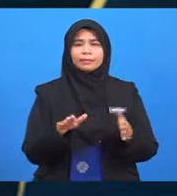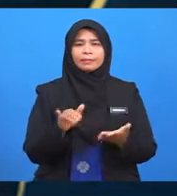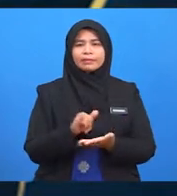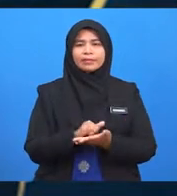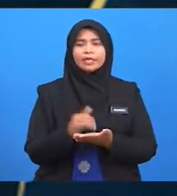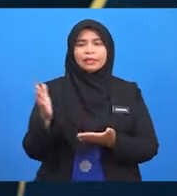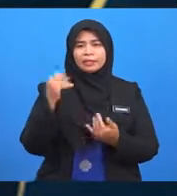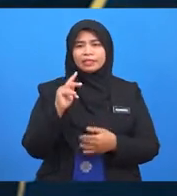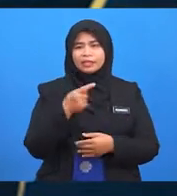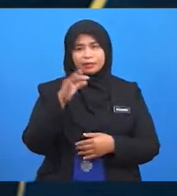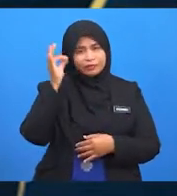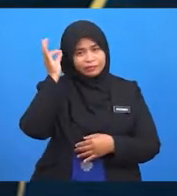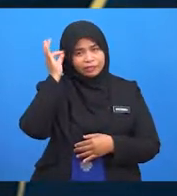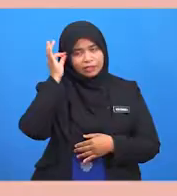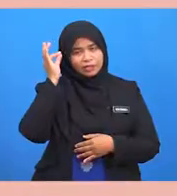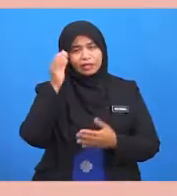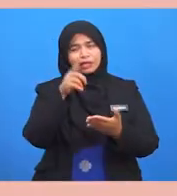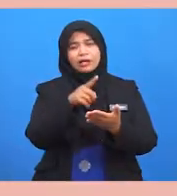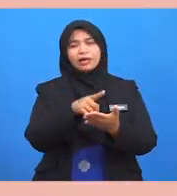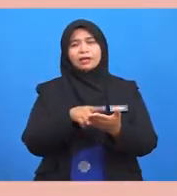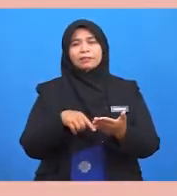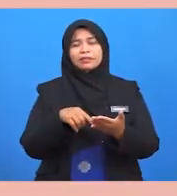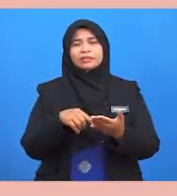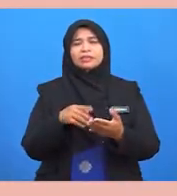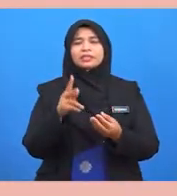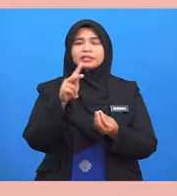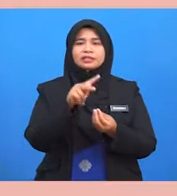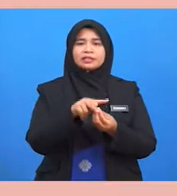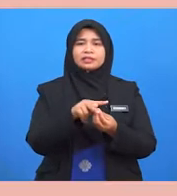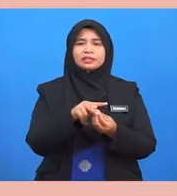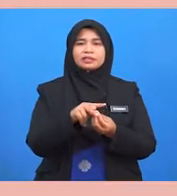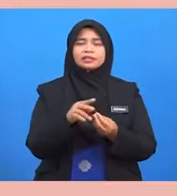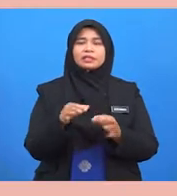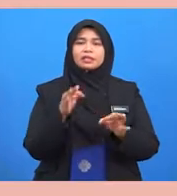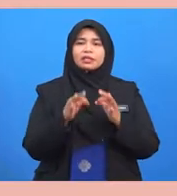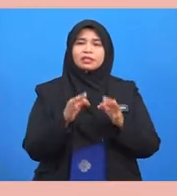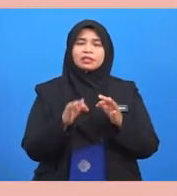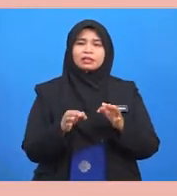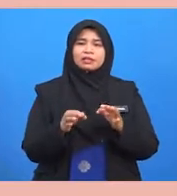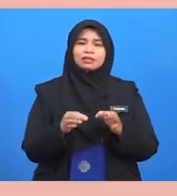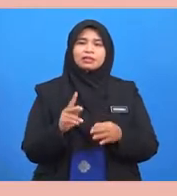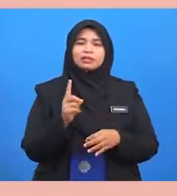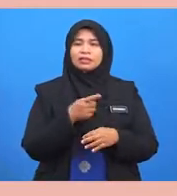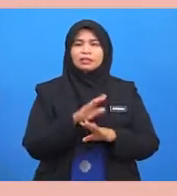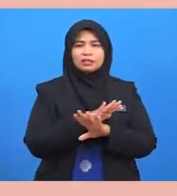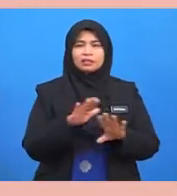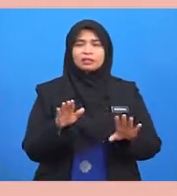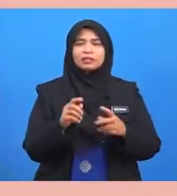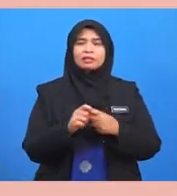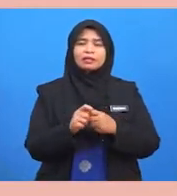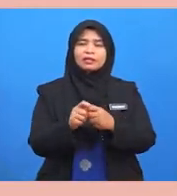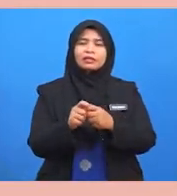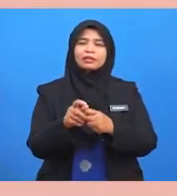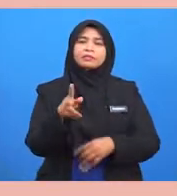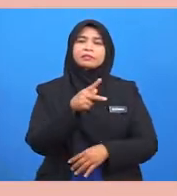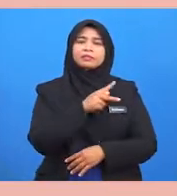Kemudian, mari kita fikirkan apakah pula kesan sekiranya kita tidak